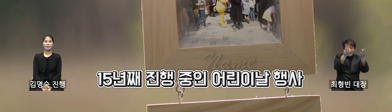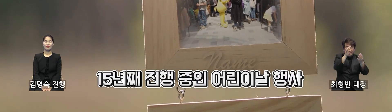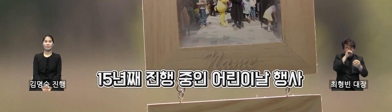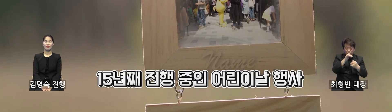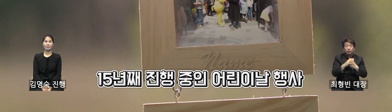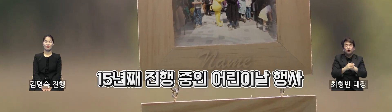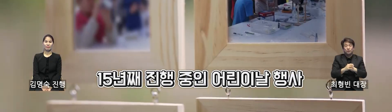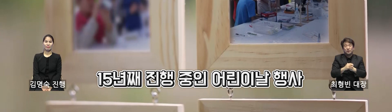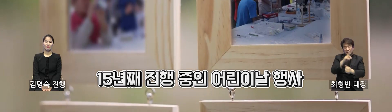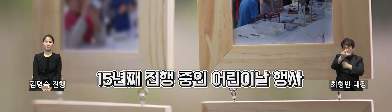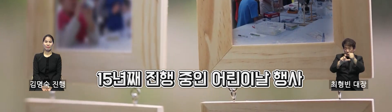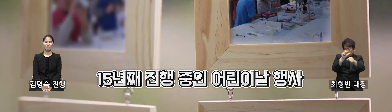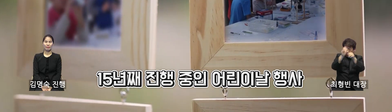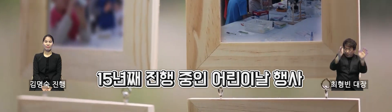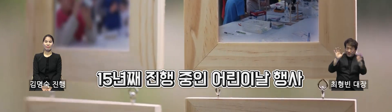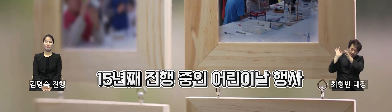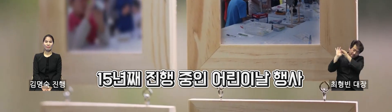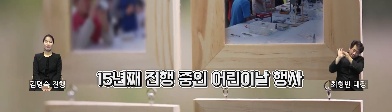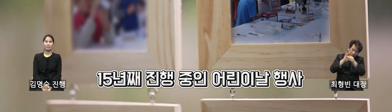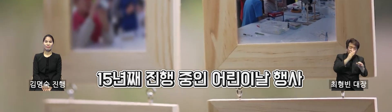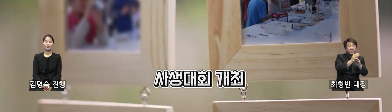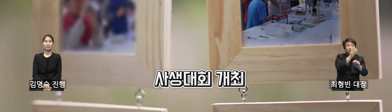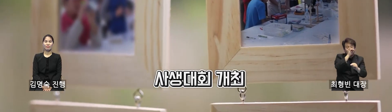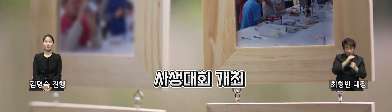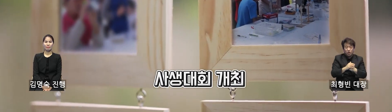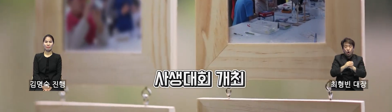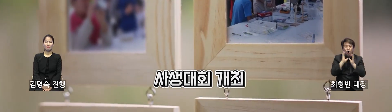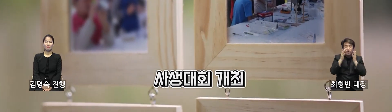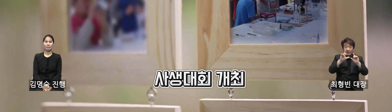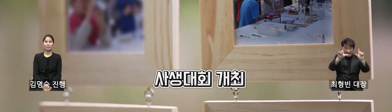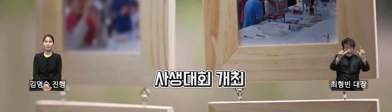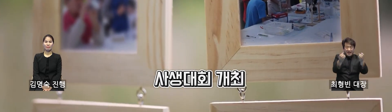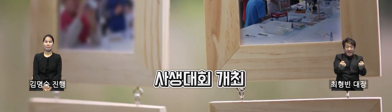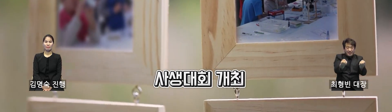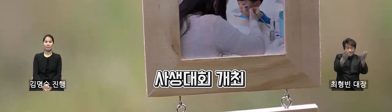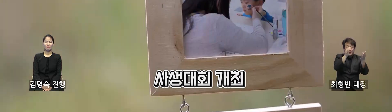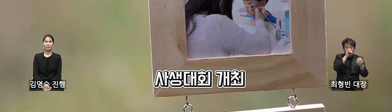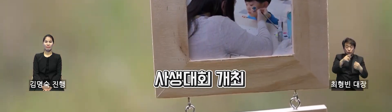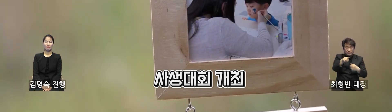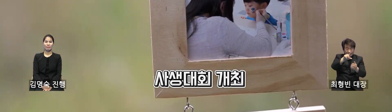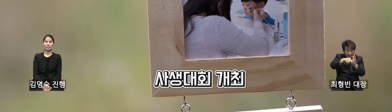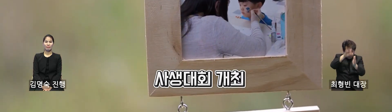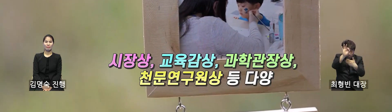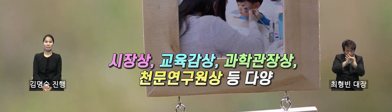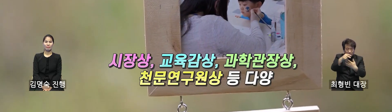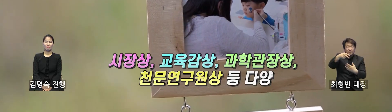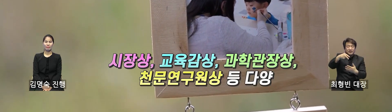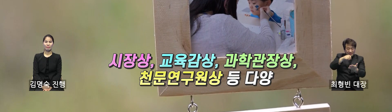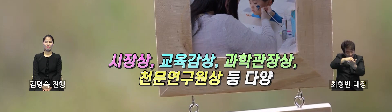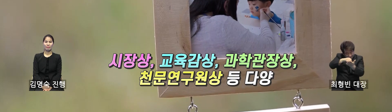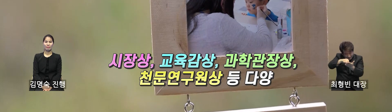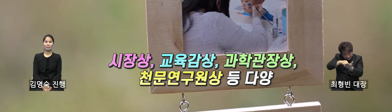벌써 한 15년 째 계속 진행을 하고 있는데 어린이날 행사 하면 저희들이 이제 사생 대거 해가지고 시장 인상